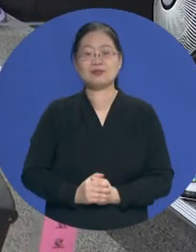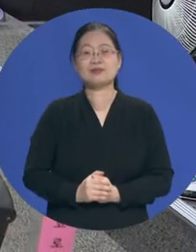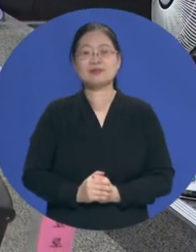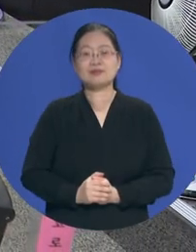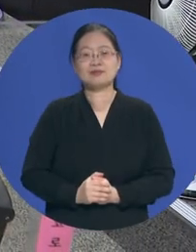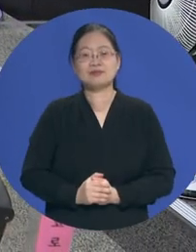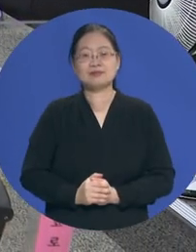계획입니다